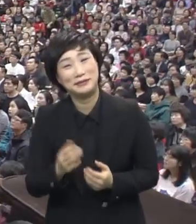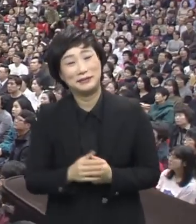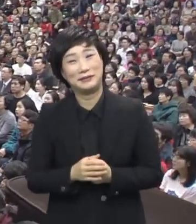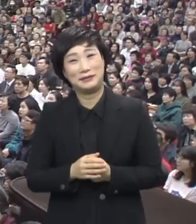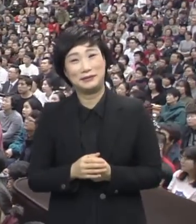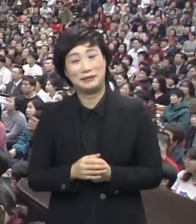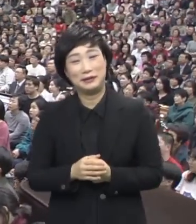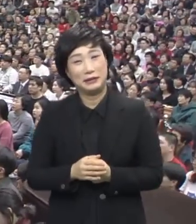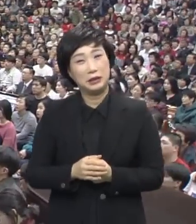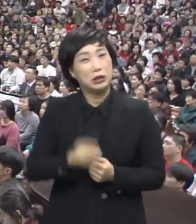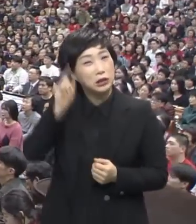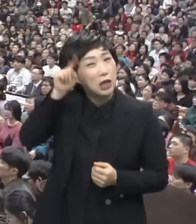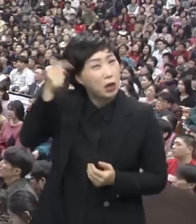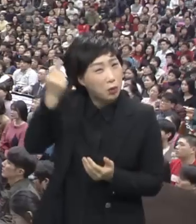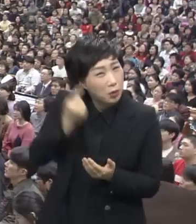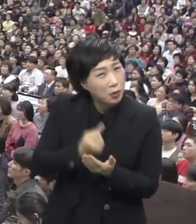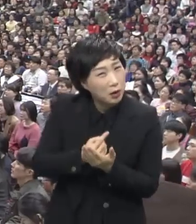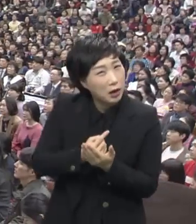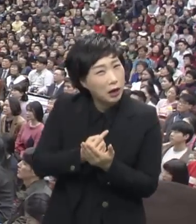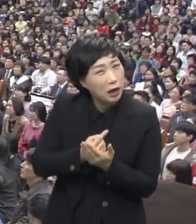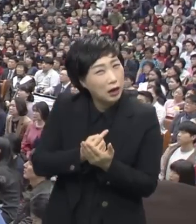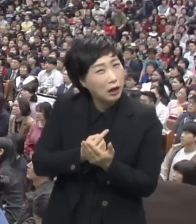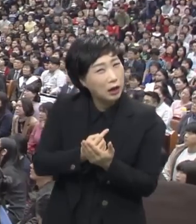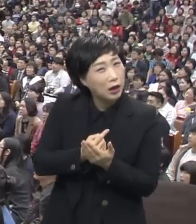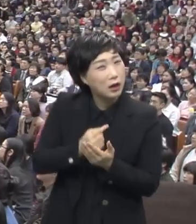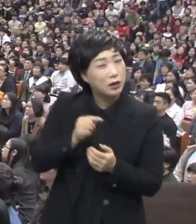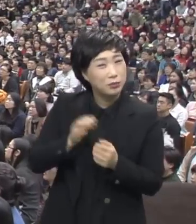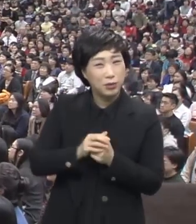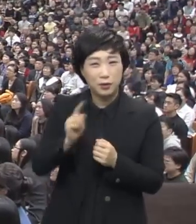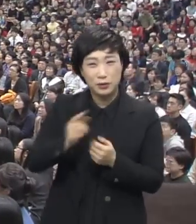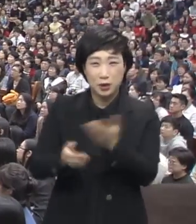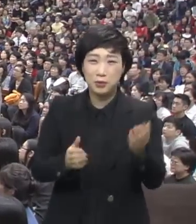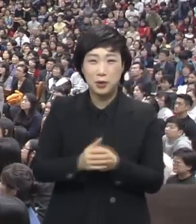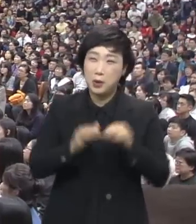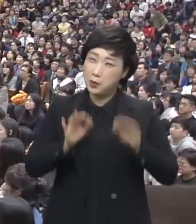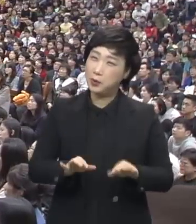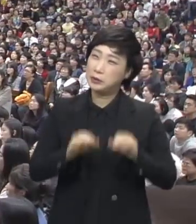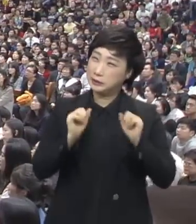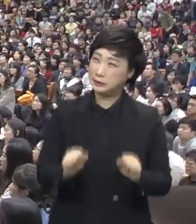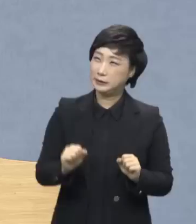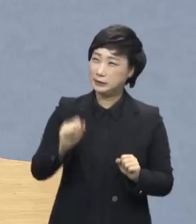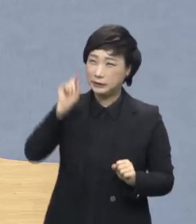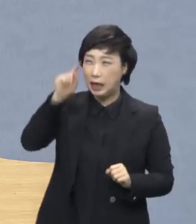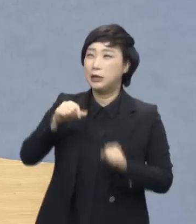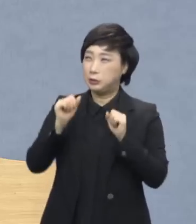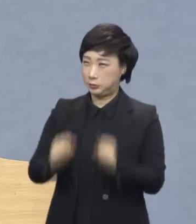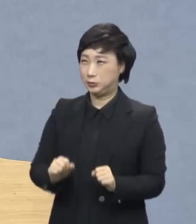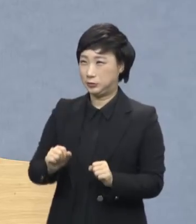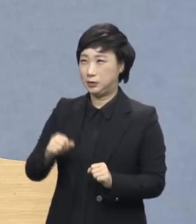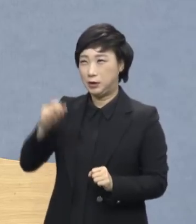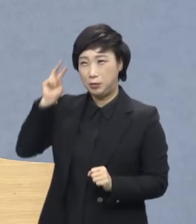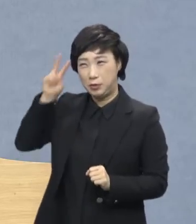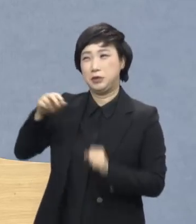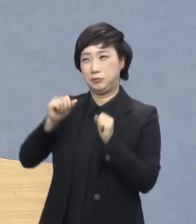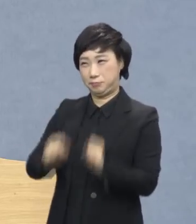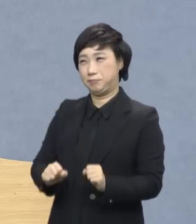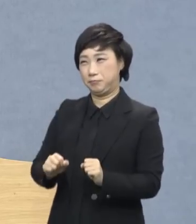응? 뭐 내일 있겠지 뭐. 다음날도 있겠지 뭐. 그 다음날도 있겠지